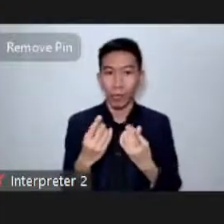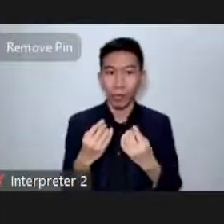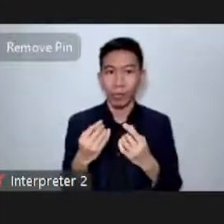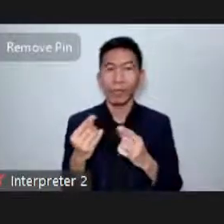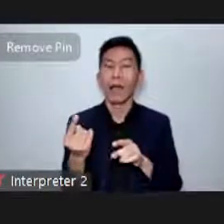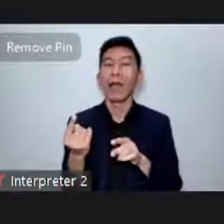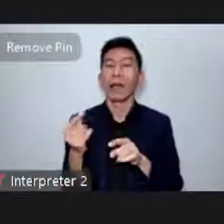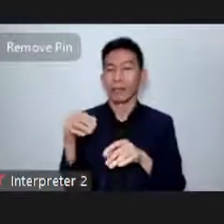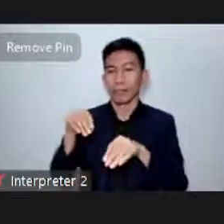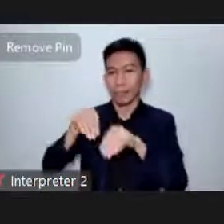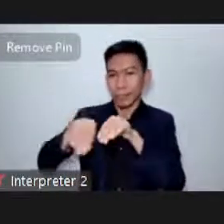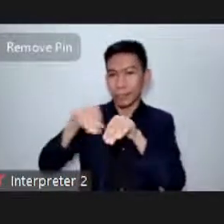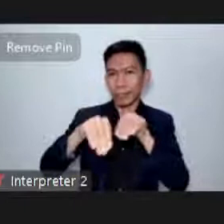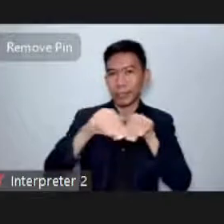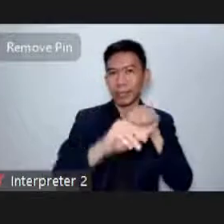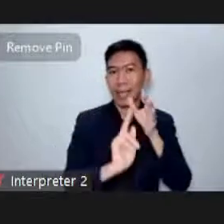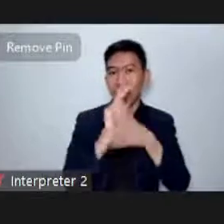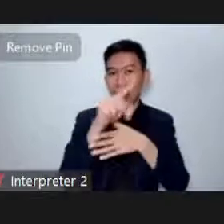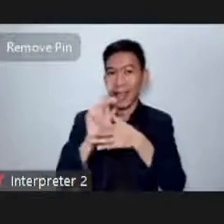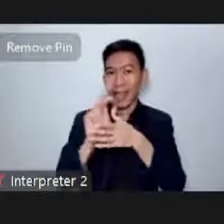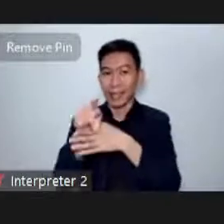nagtatanim ng mga halaman po